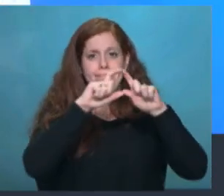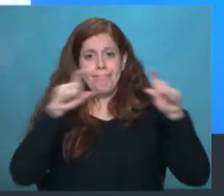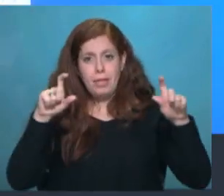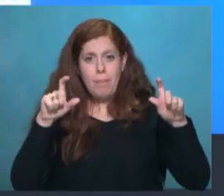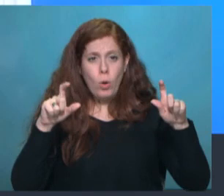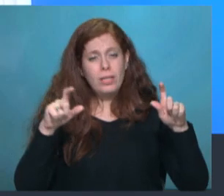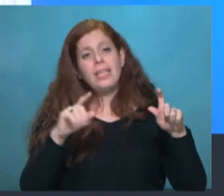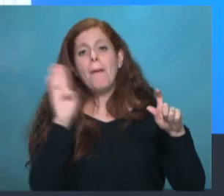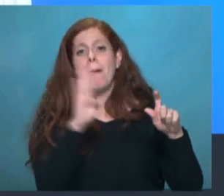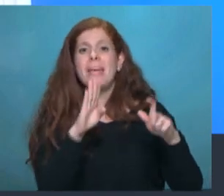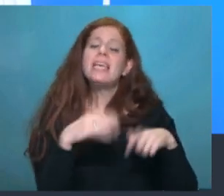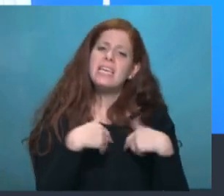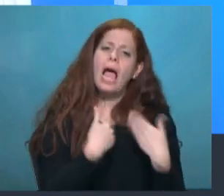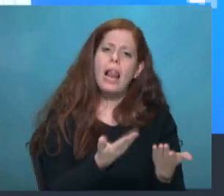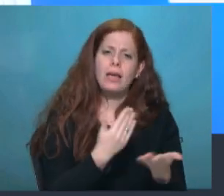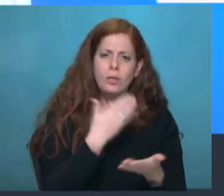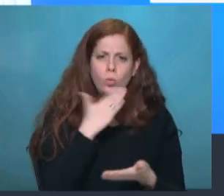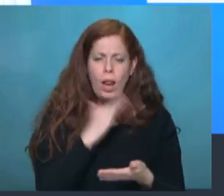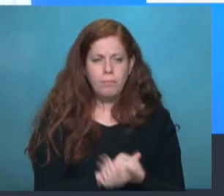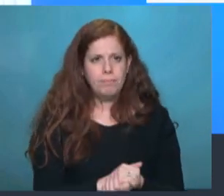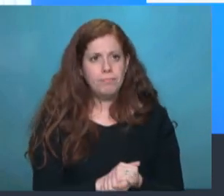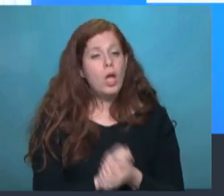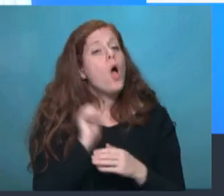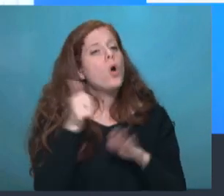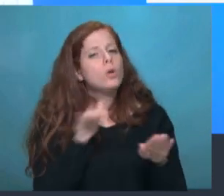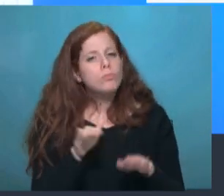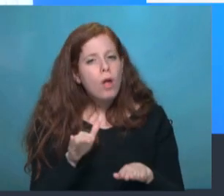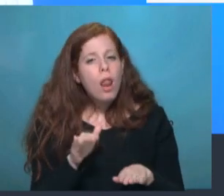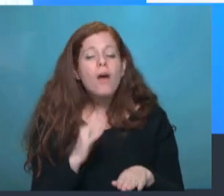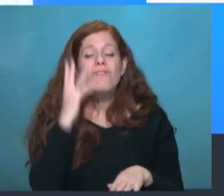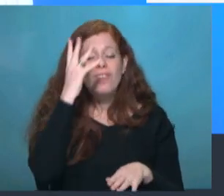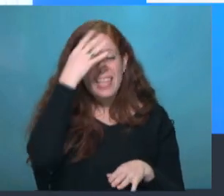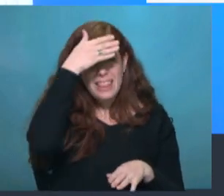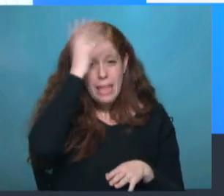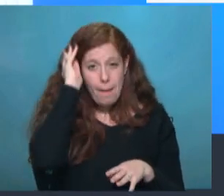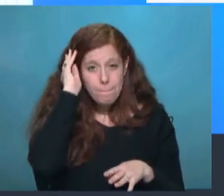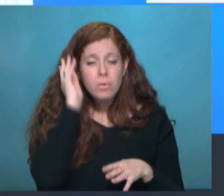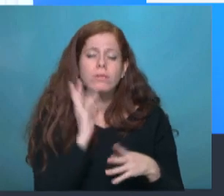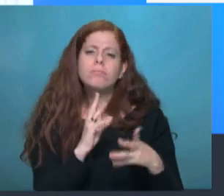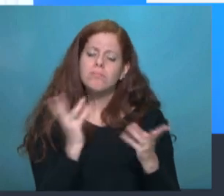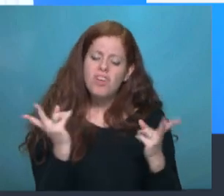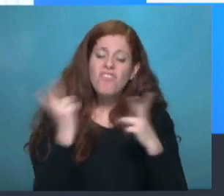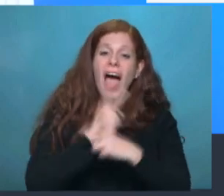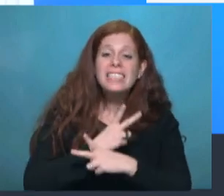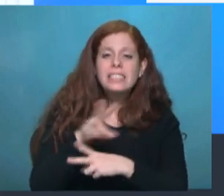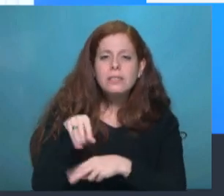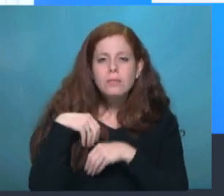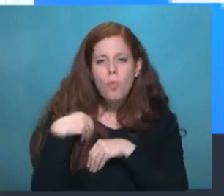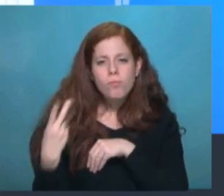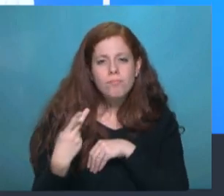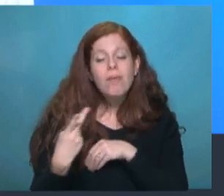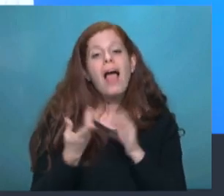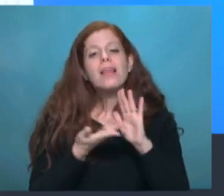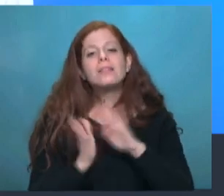יחלק את ירושלים. ראש הממשלה נתניהו והנשיא טראמפ מסוכמים על יציאה לתוכנית